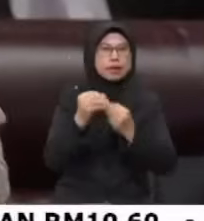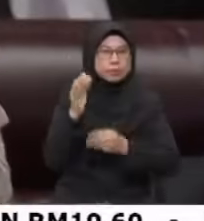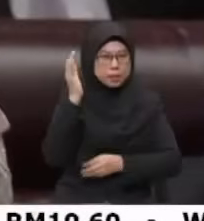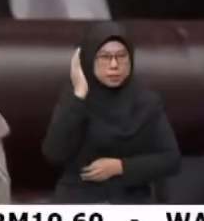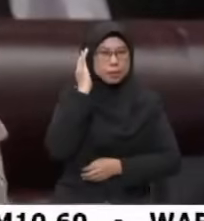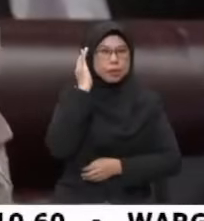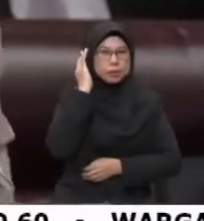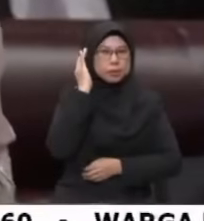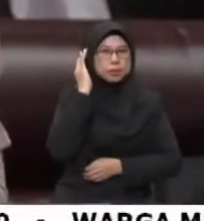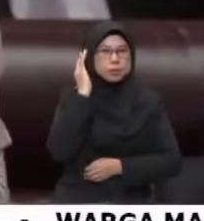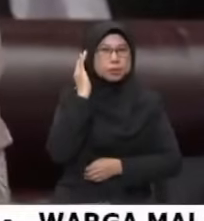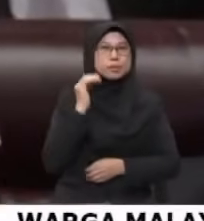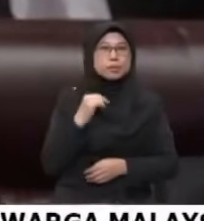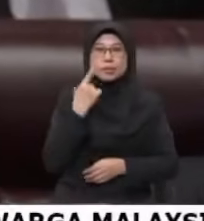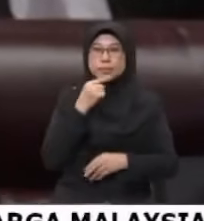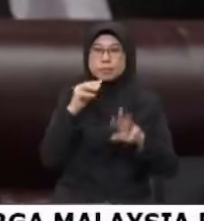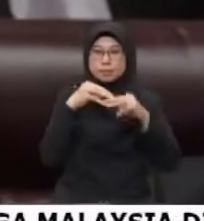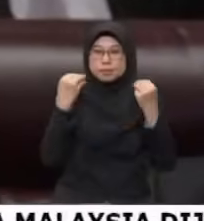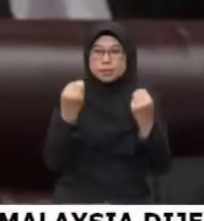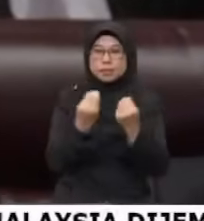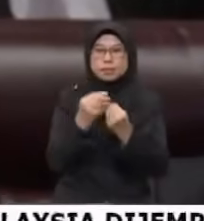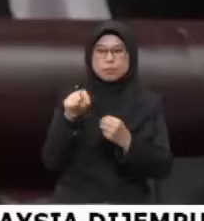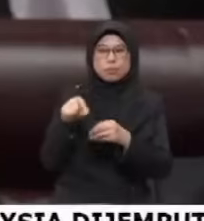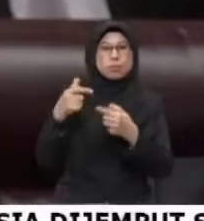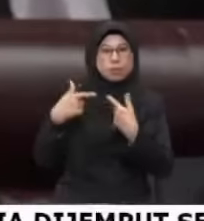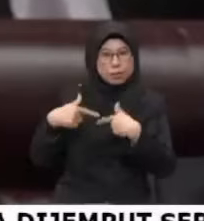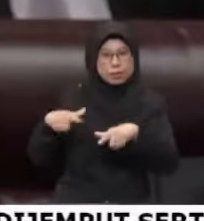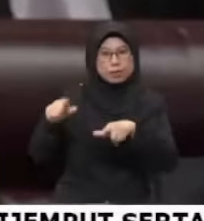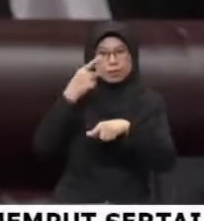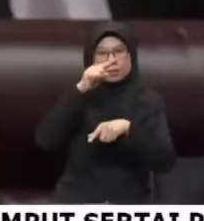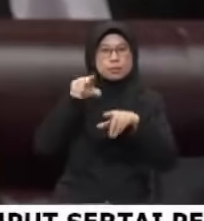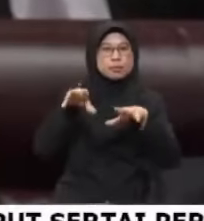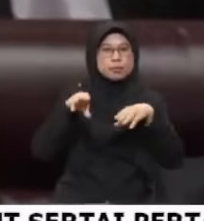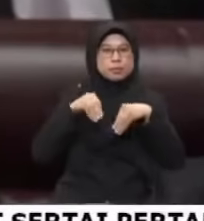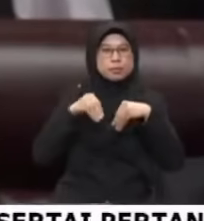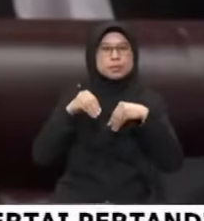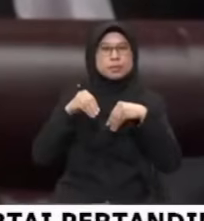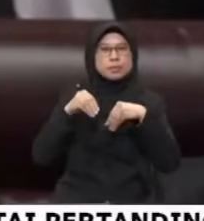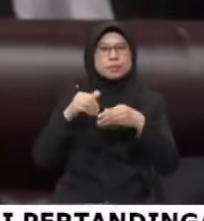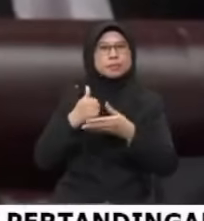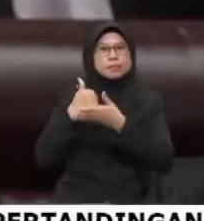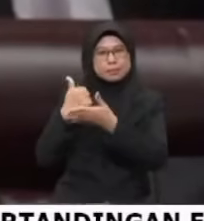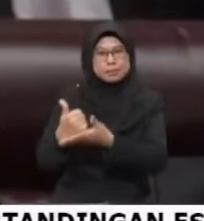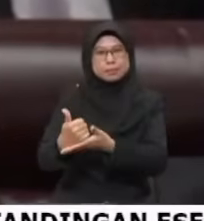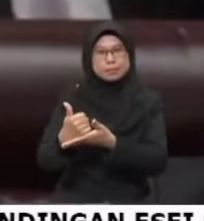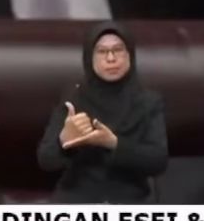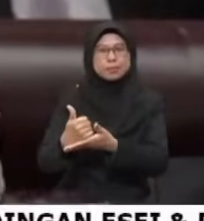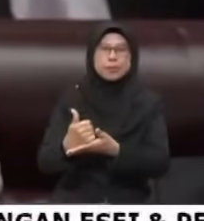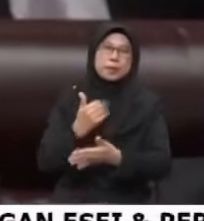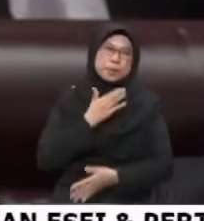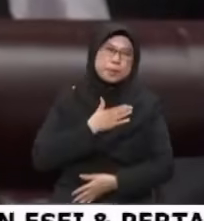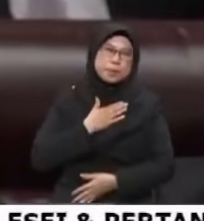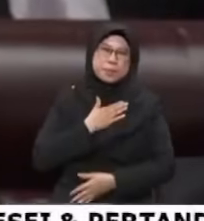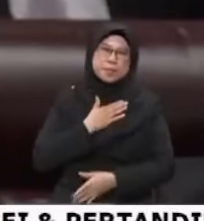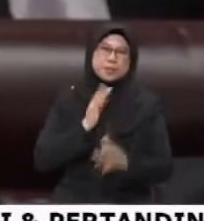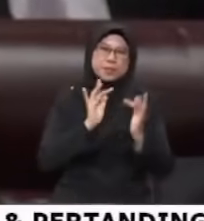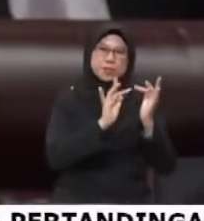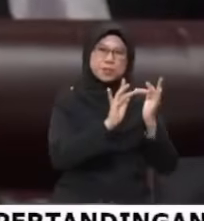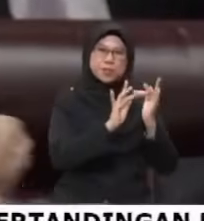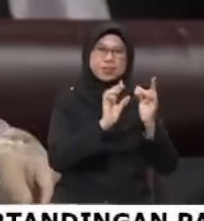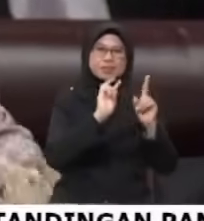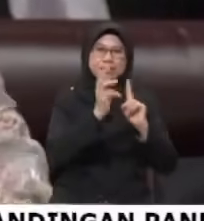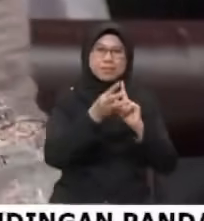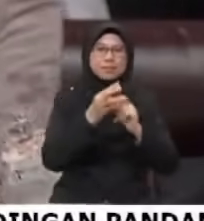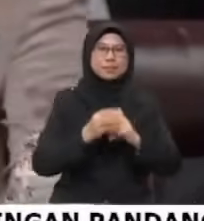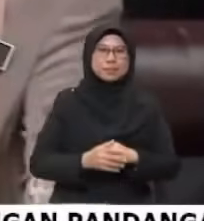sekiranya mereka perlu dan dilihat layak untuk menerima bantuan tersebut minta supaya hubungi pihak kami